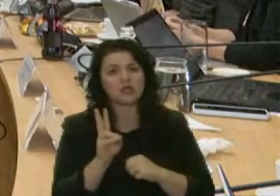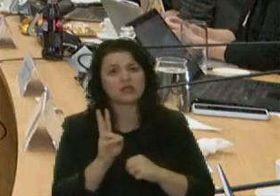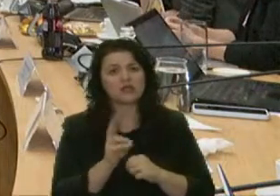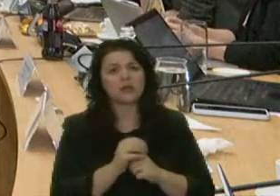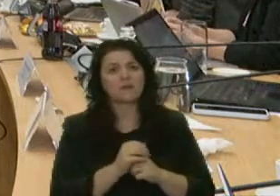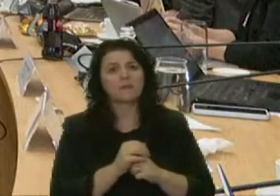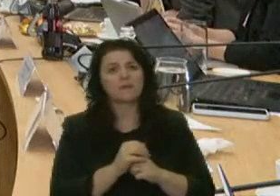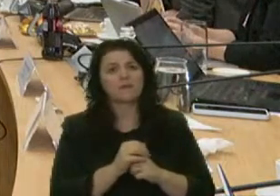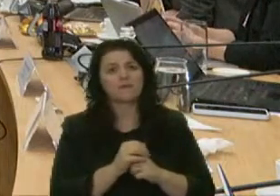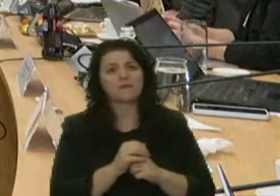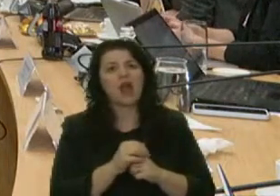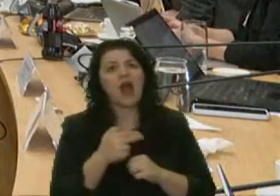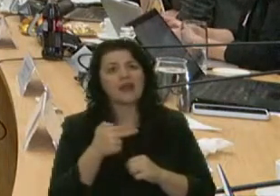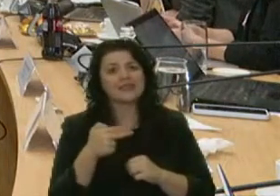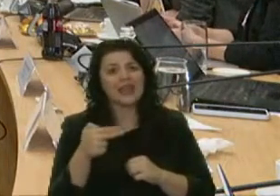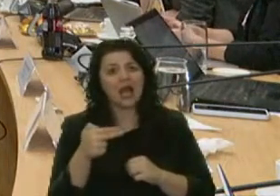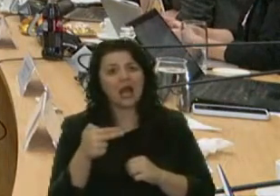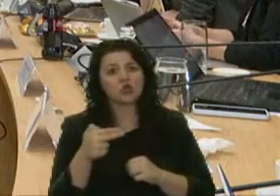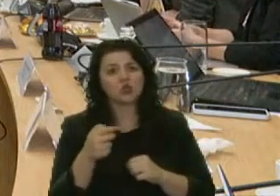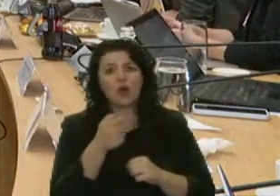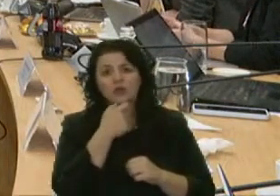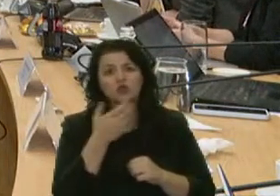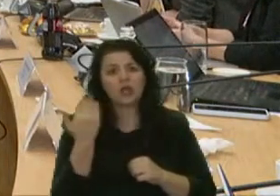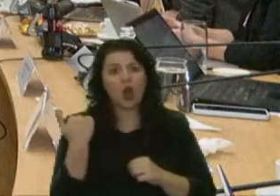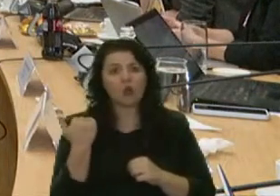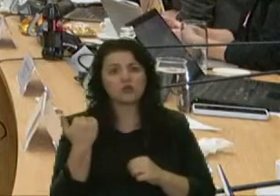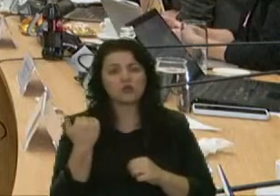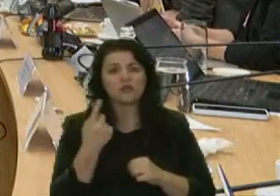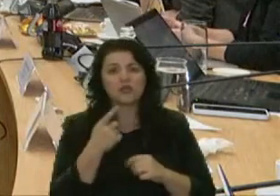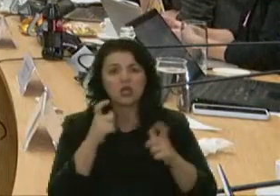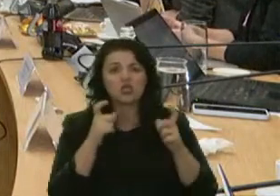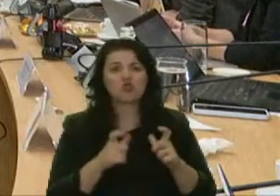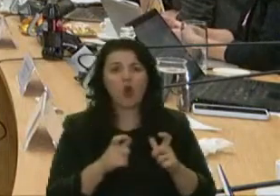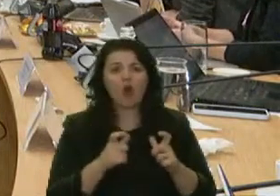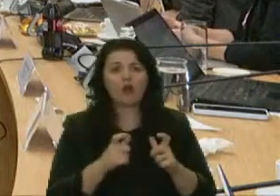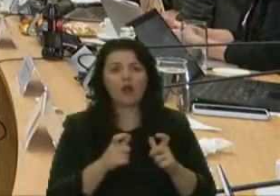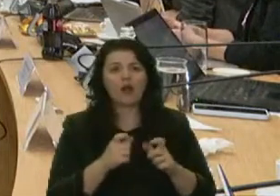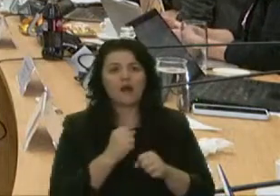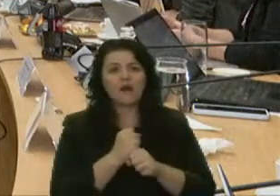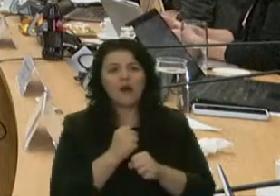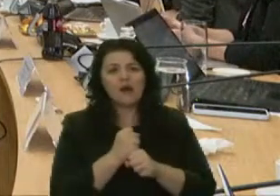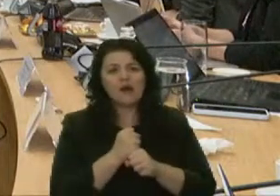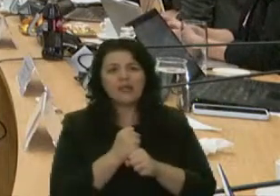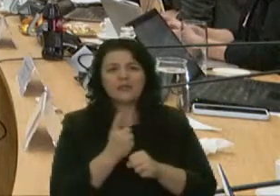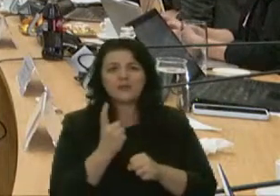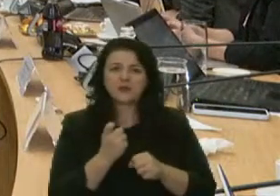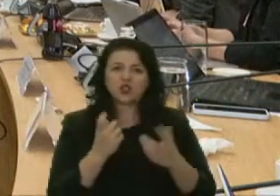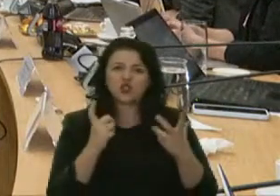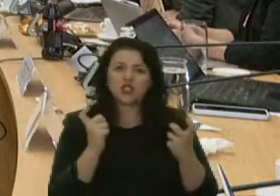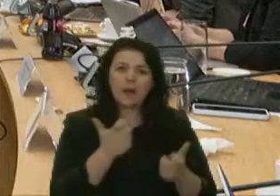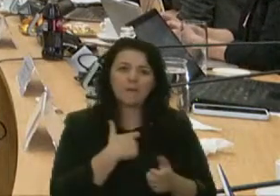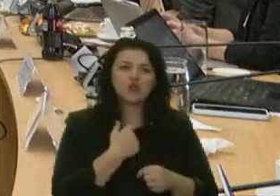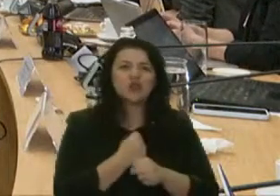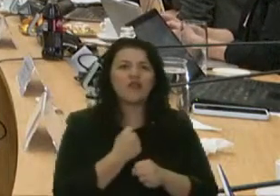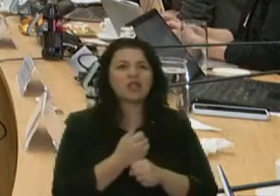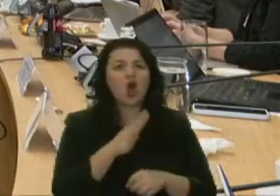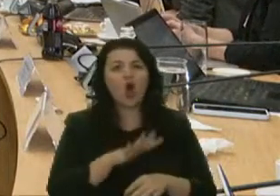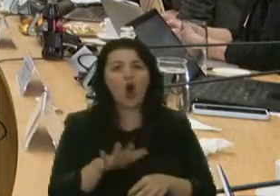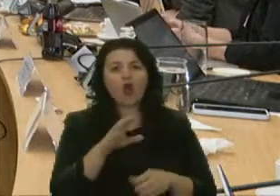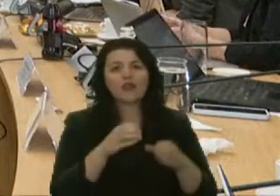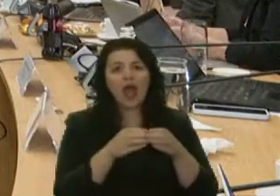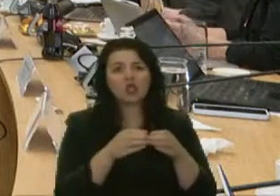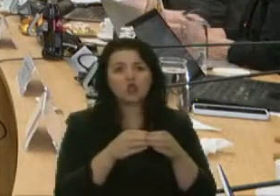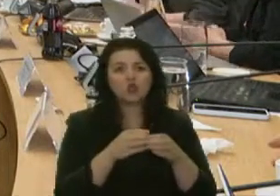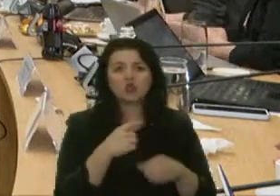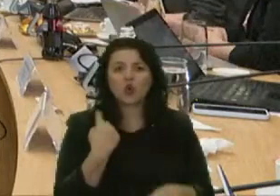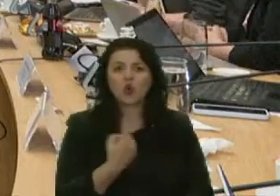la iuliua Țiganu recent terminat anul trecut Da sunt școli practic făcute din ceea ce s a putut face dat fiind contextul Clujului